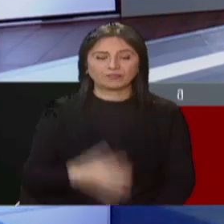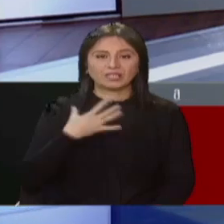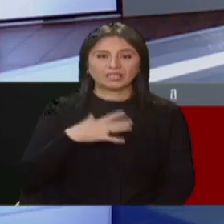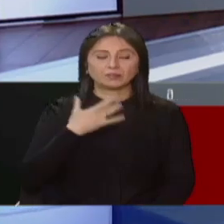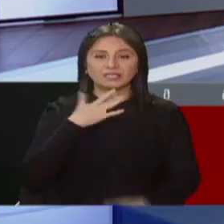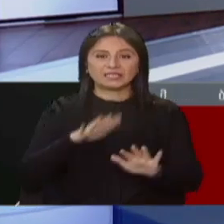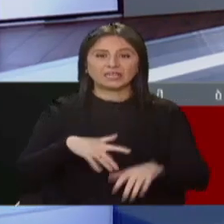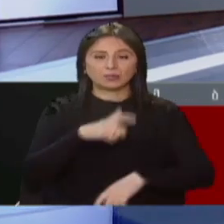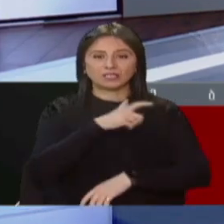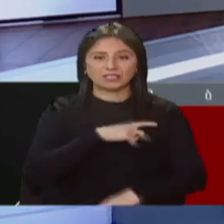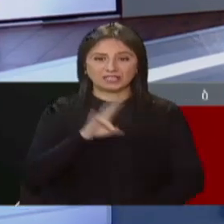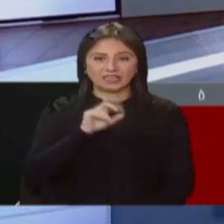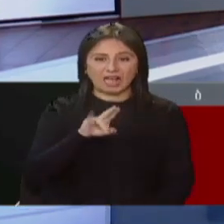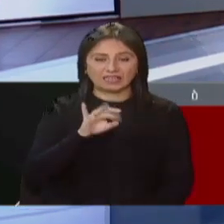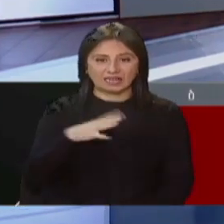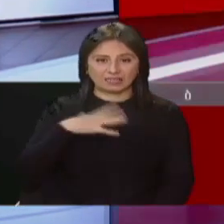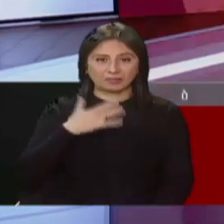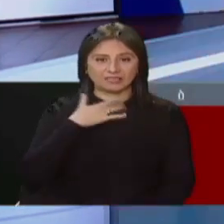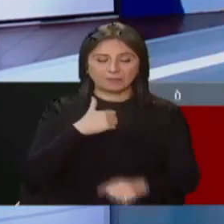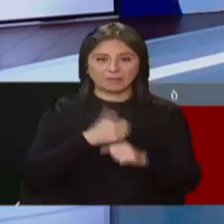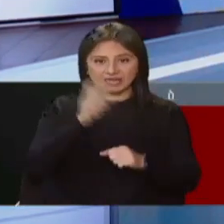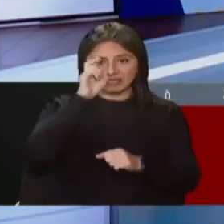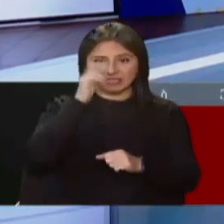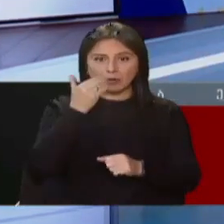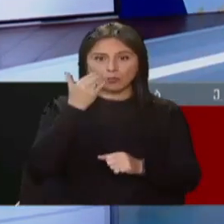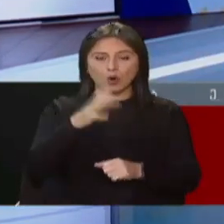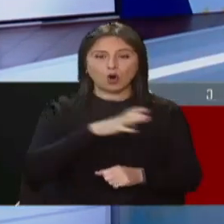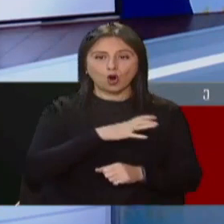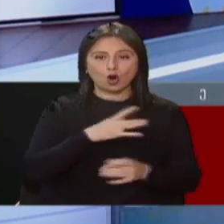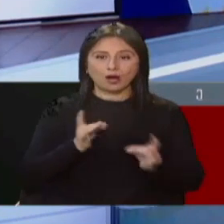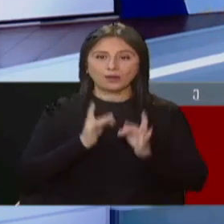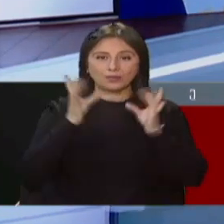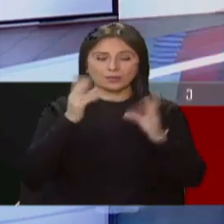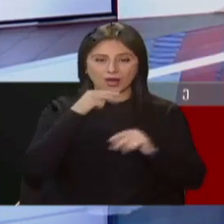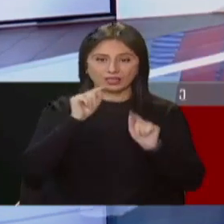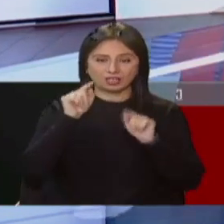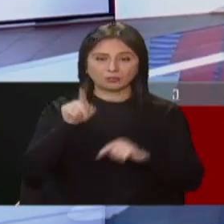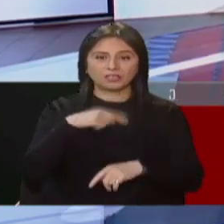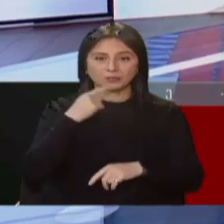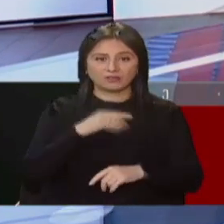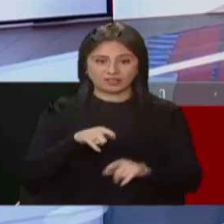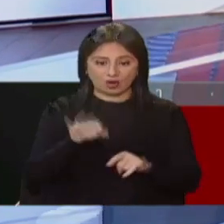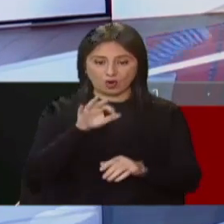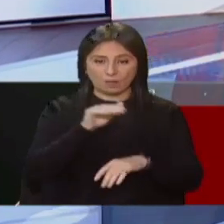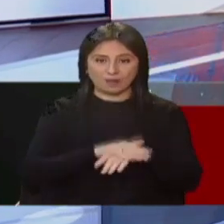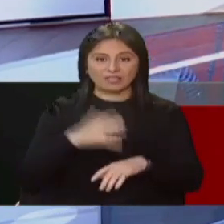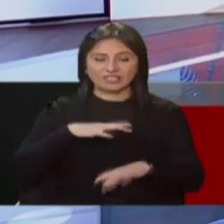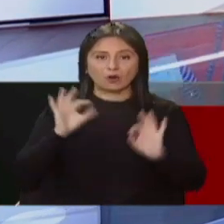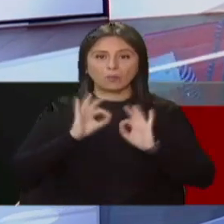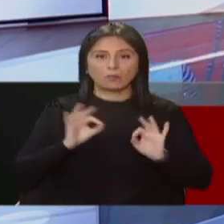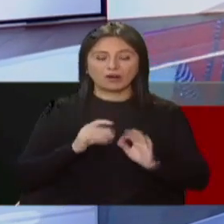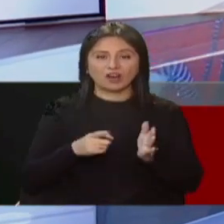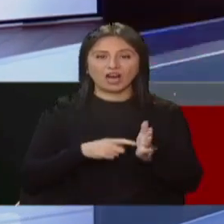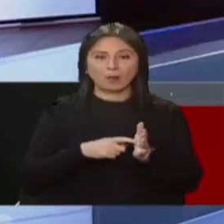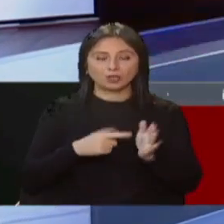Tbilisis akrebulos tsevri Irakli Nadiradze Tbilisis meria sakhamtsipos kutnili khonebis gaplangvashi adanashaulebs. Misi tkmit aghnisul paktze sakartvelos prokuraturas